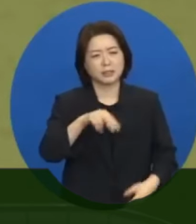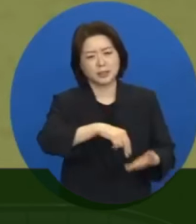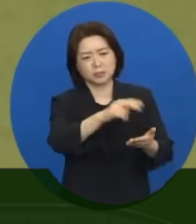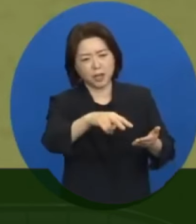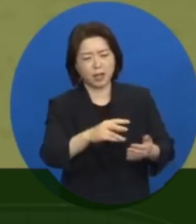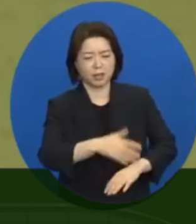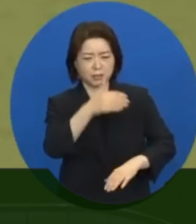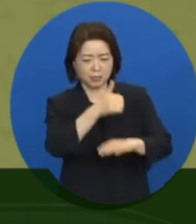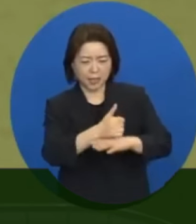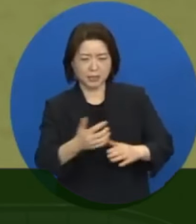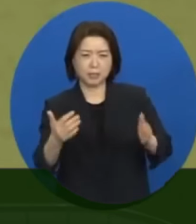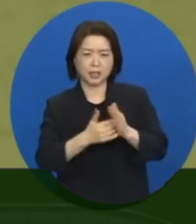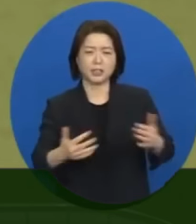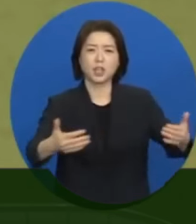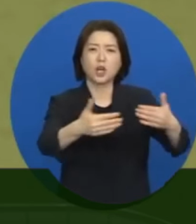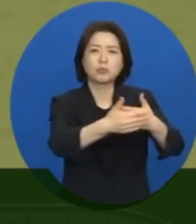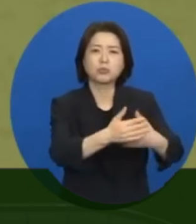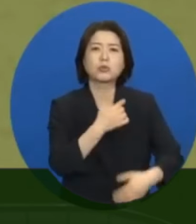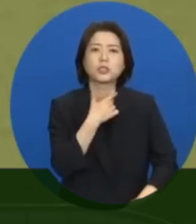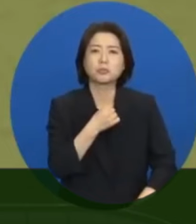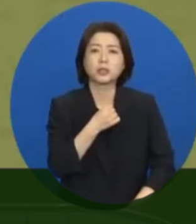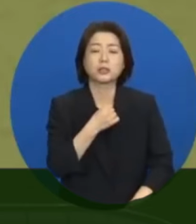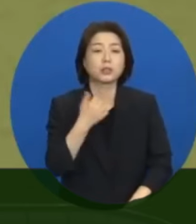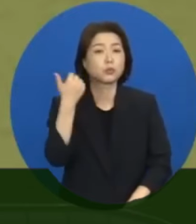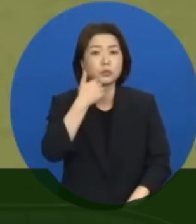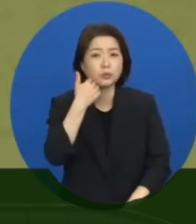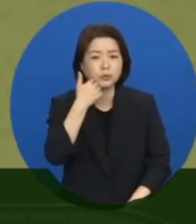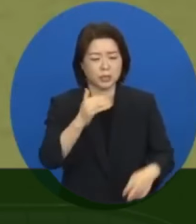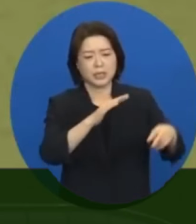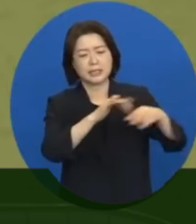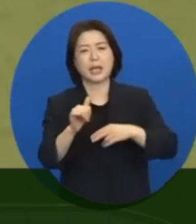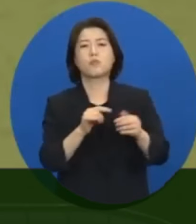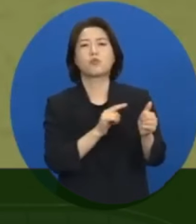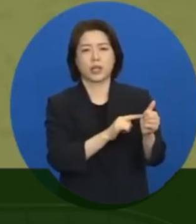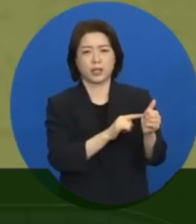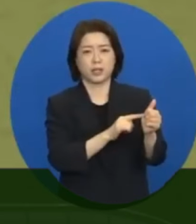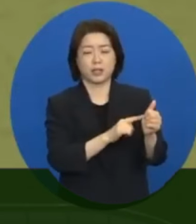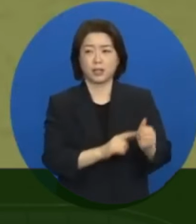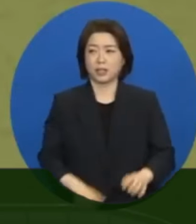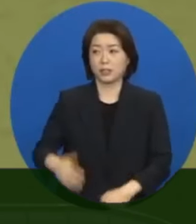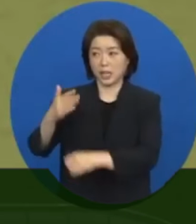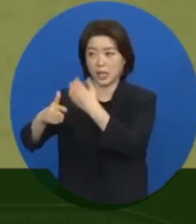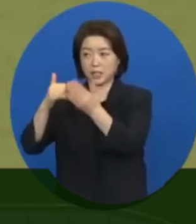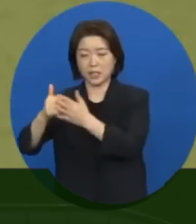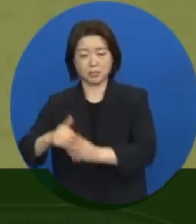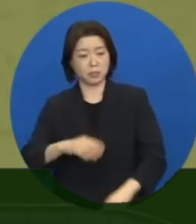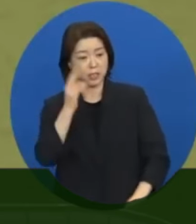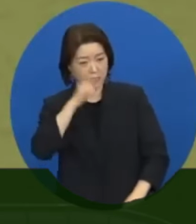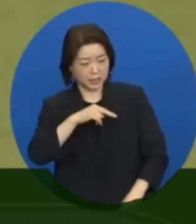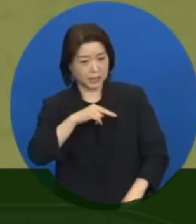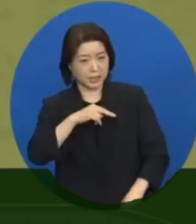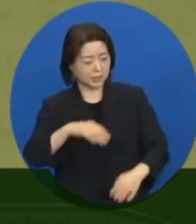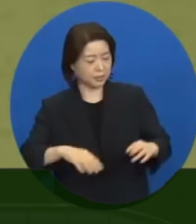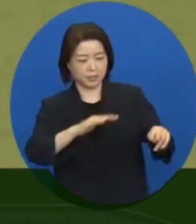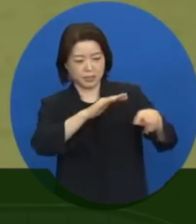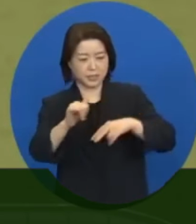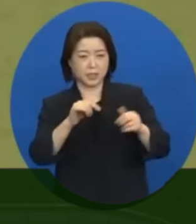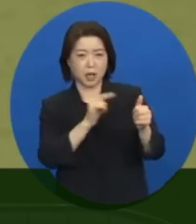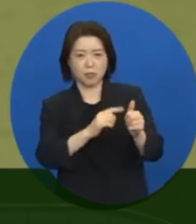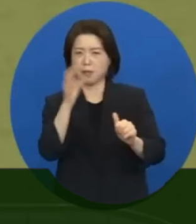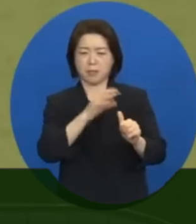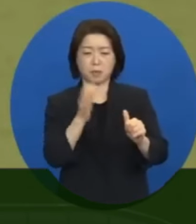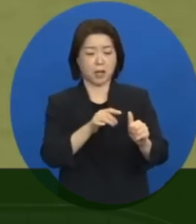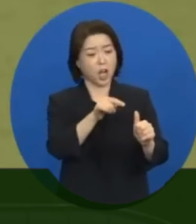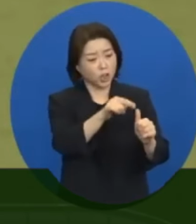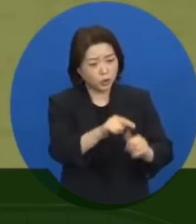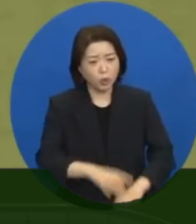품고자 했던 것이 바로 사무엘이 근데 하나님께서 그런 사무엘에게 책망하면서 너 언제까지 그렇게 슬퍼할 거냐